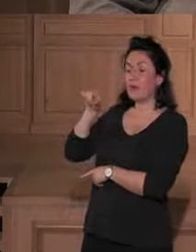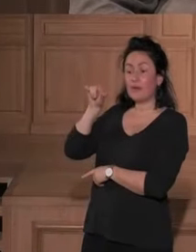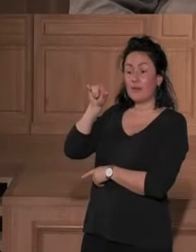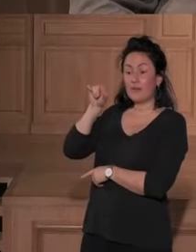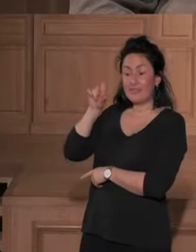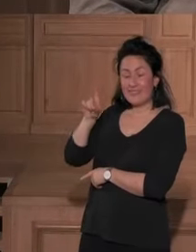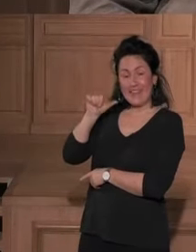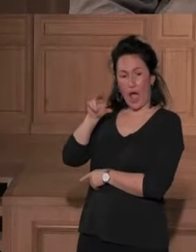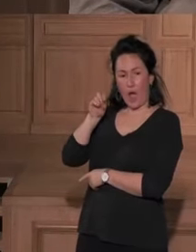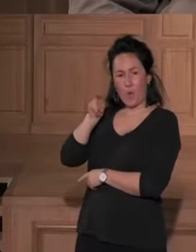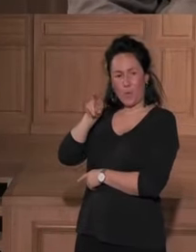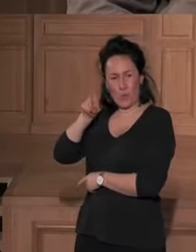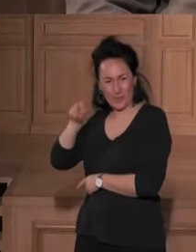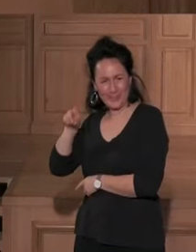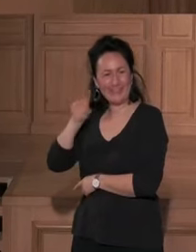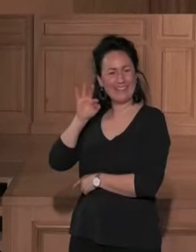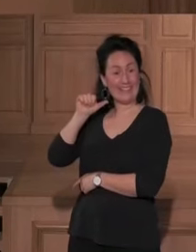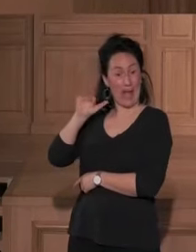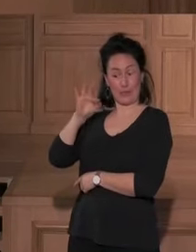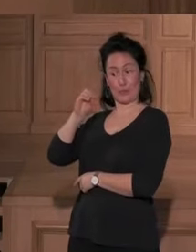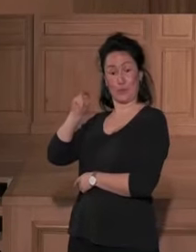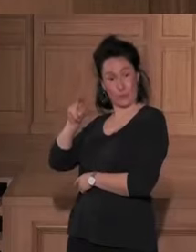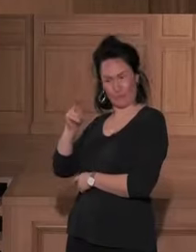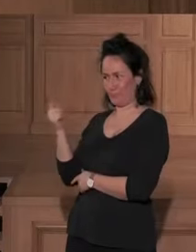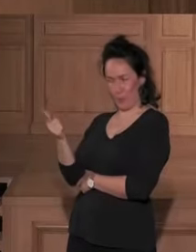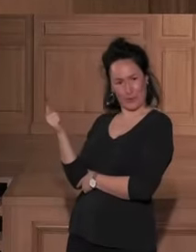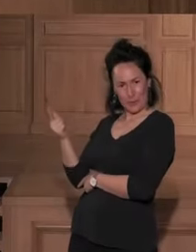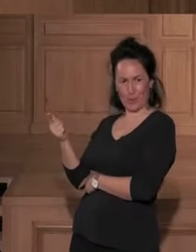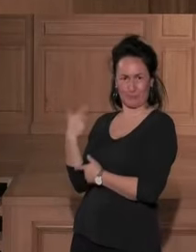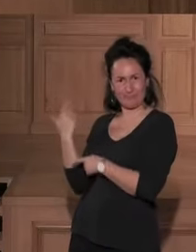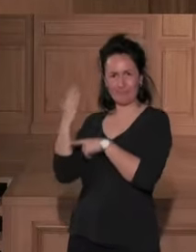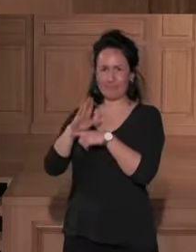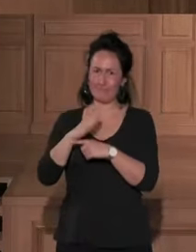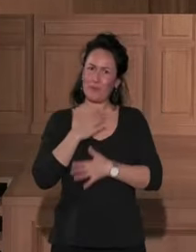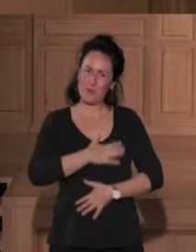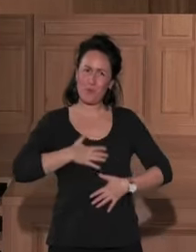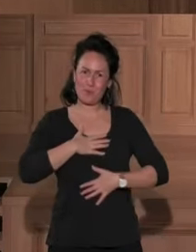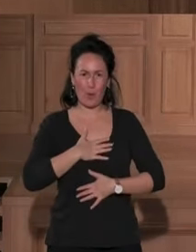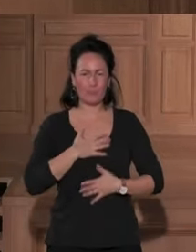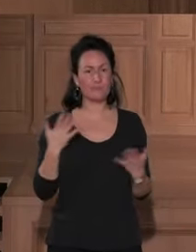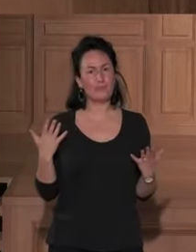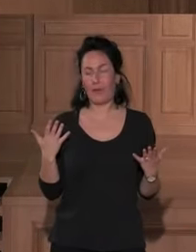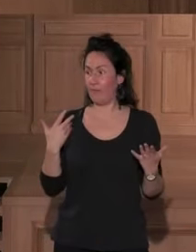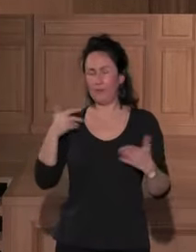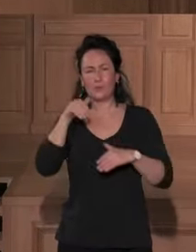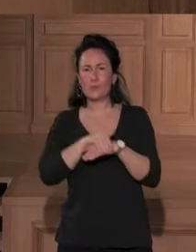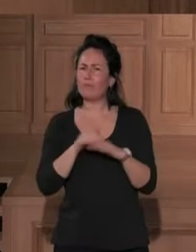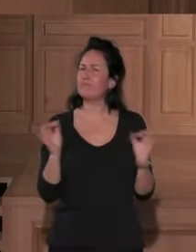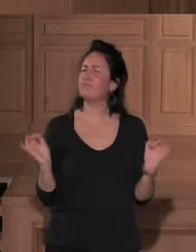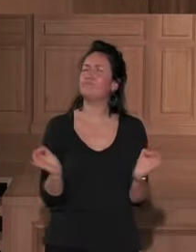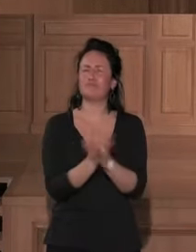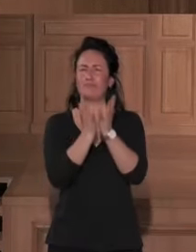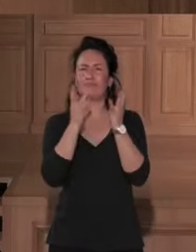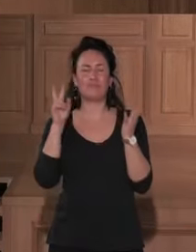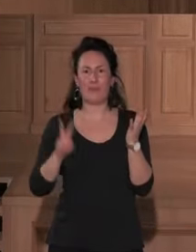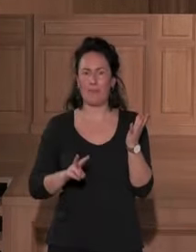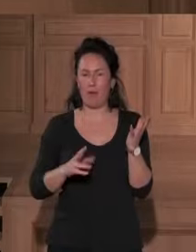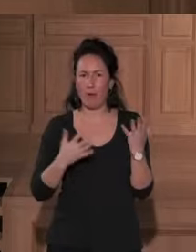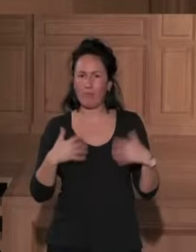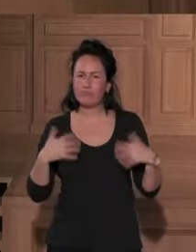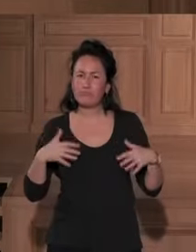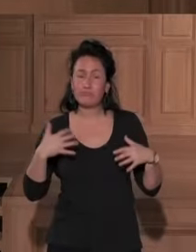que directeur de l'OCH que je suis. Voilà. Je pense que c'est une soirée exceptionnelle à beaucoup de titres. Et quand je dis exceptionnelle, c'est d'abord